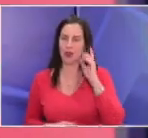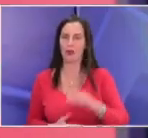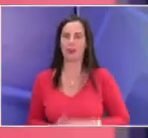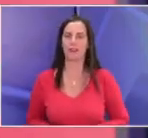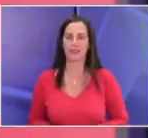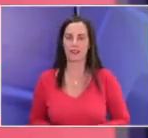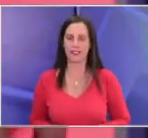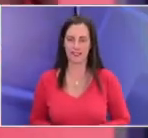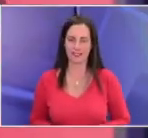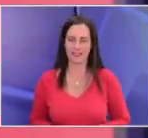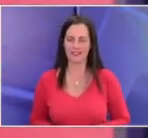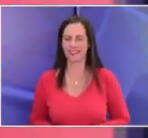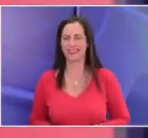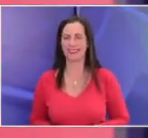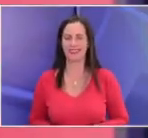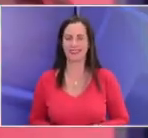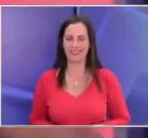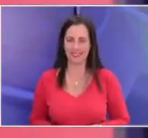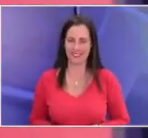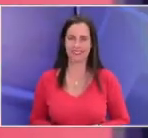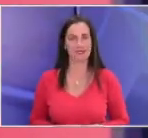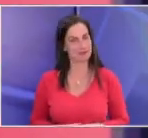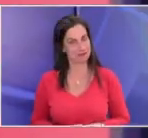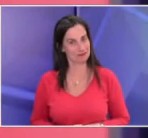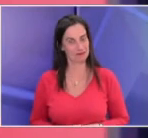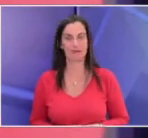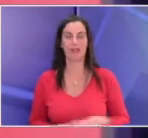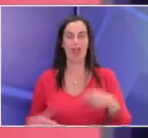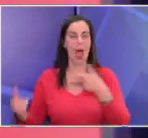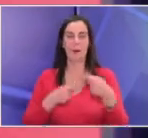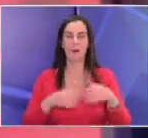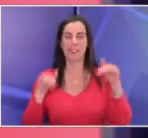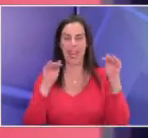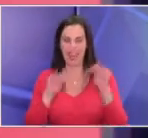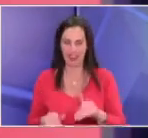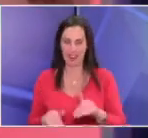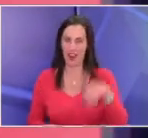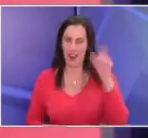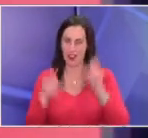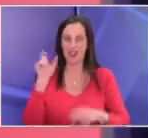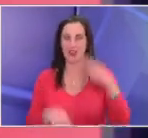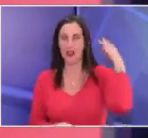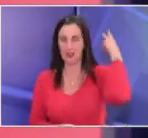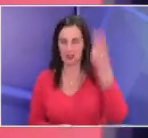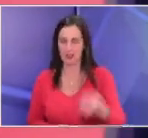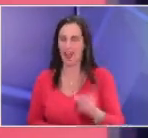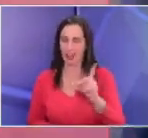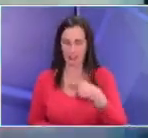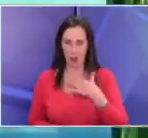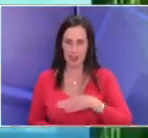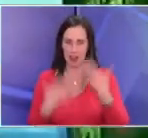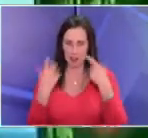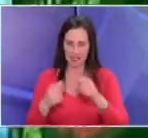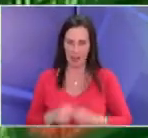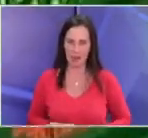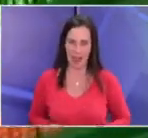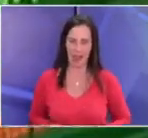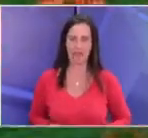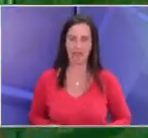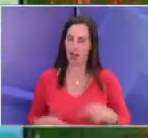תיכון, אוקיי? גמרה את הצבא. אמרה לי, אבא, אני רוצה ללמוד בית ספר למוזיקה. לעשות